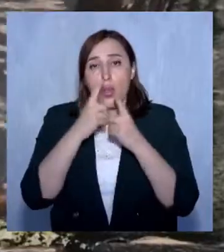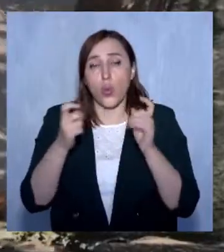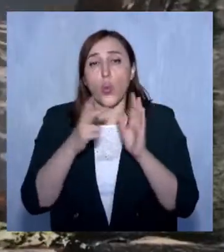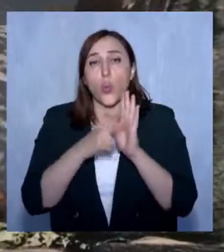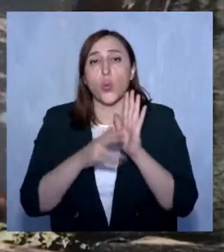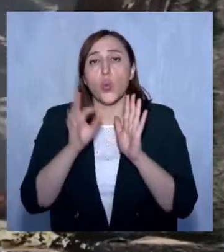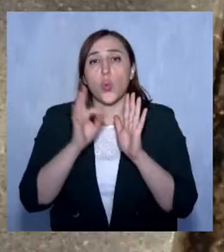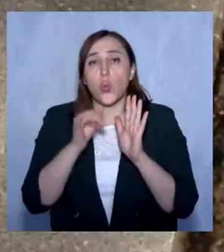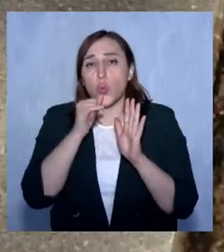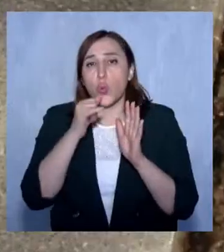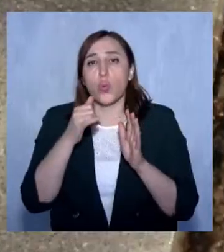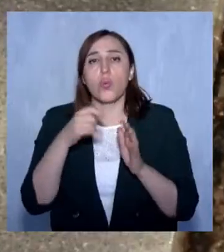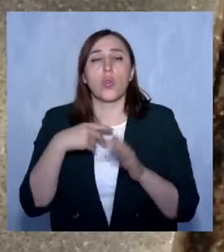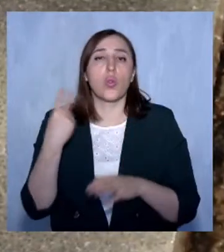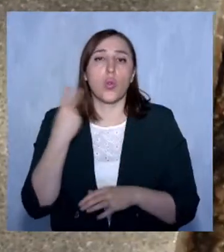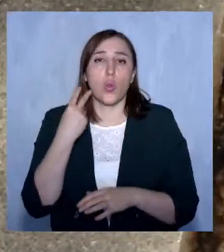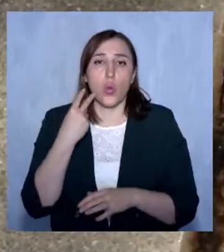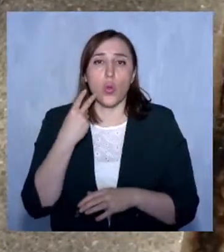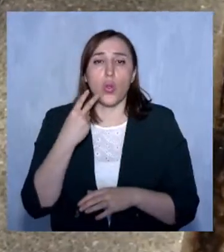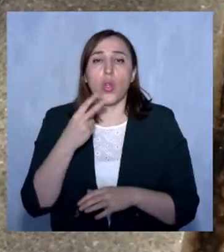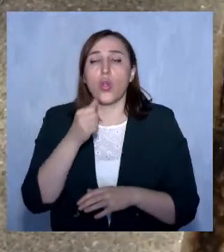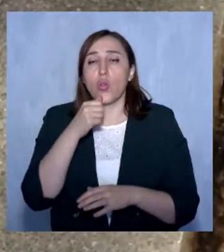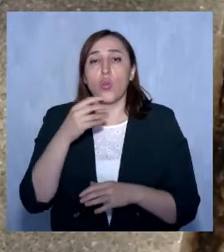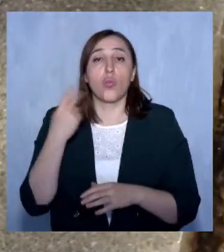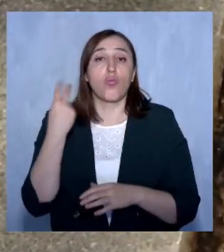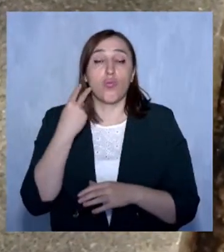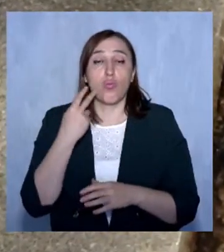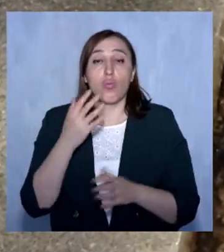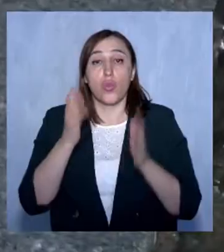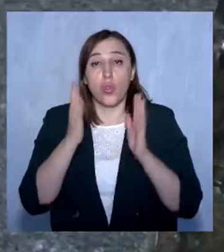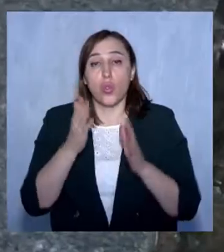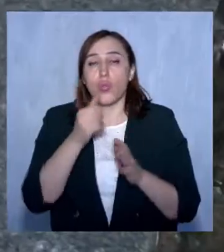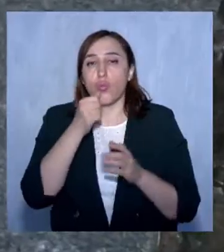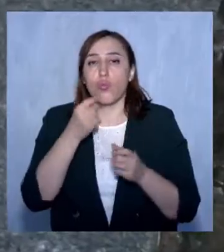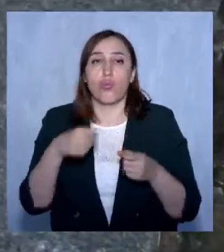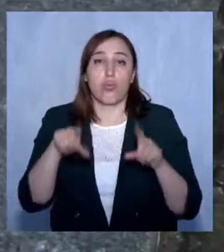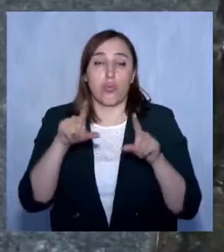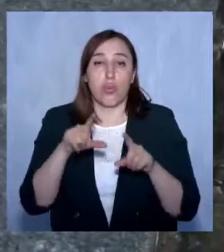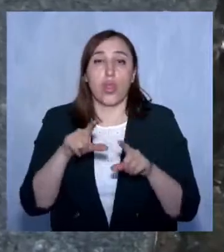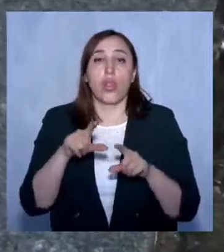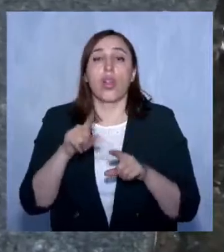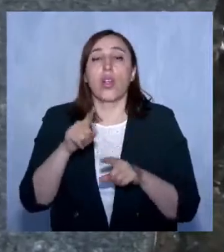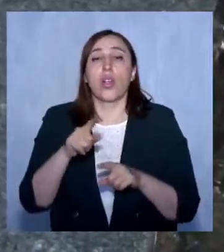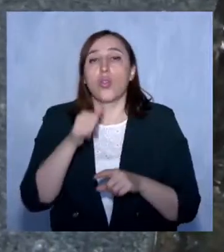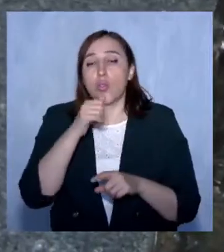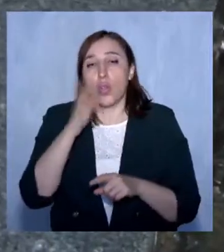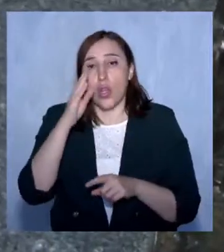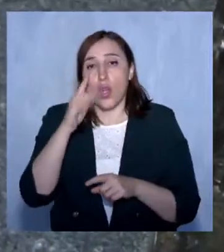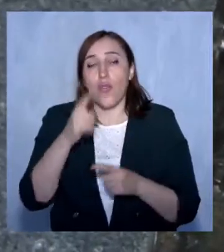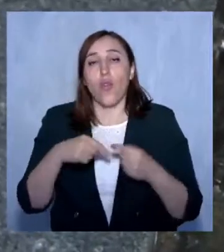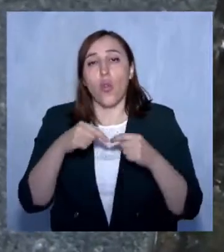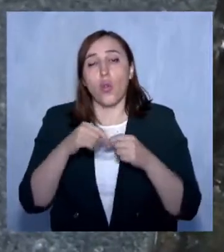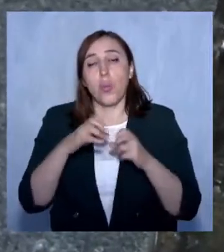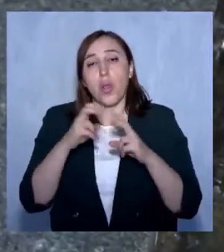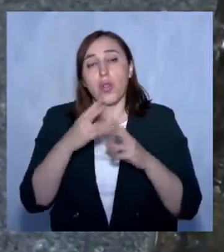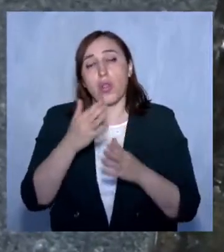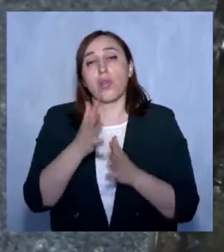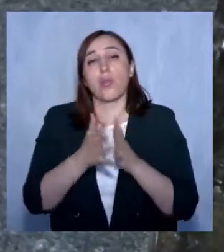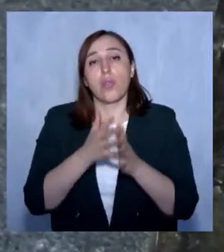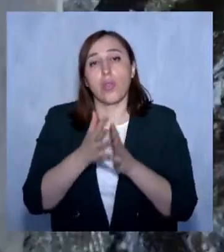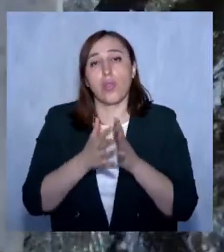Հուցուն տոքոր ջրային կորուսներն են, որ կան շատ այն կորուսներ այնքան սակագինը բարցր է։ Կարծում է ջրային ոլորդի մասնագետը,